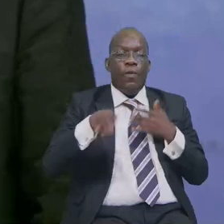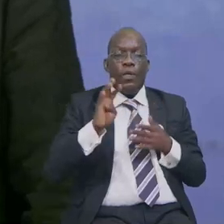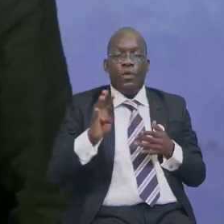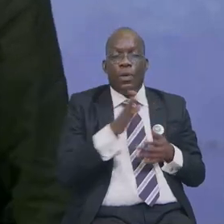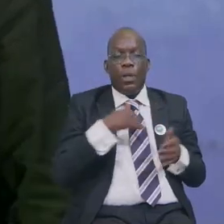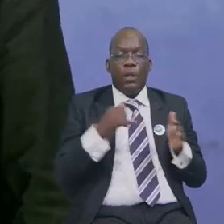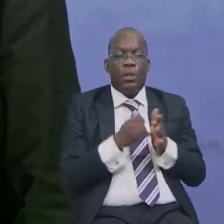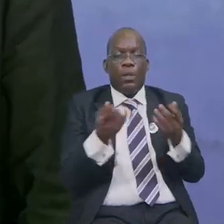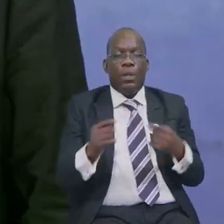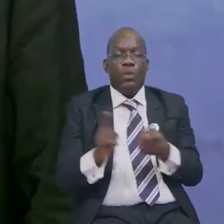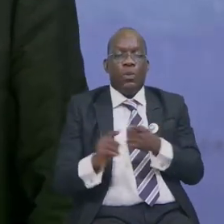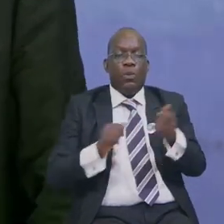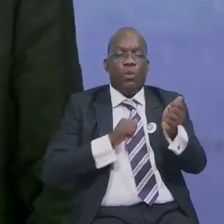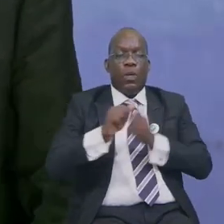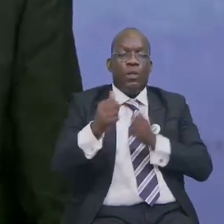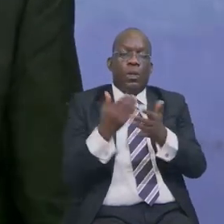Verset